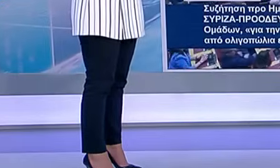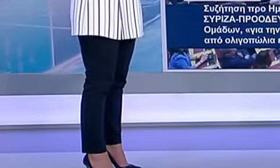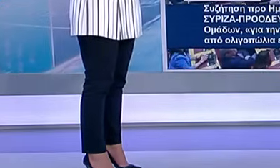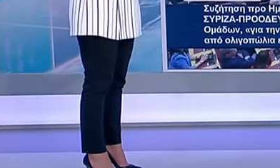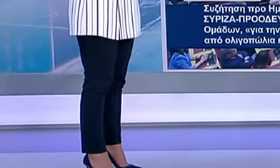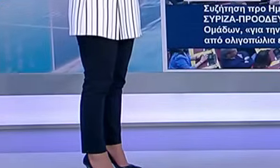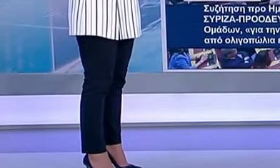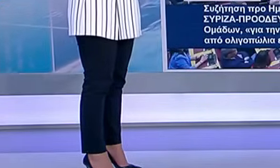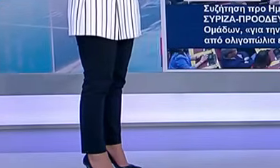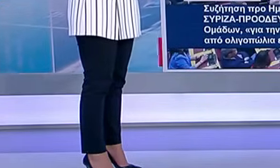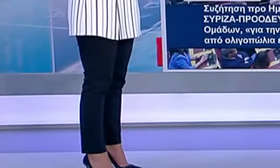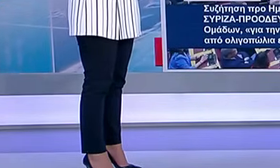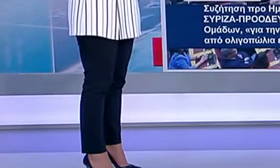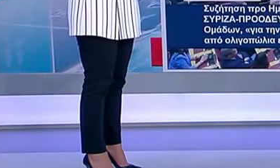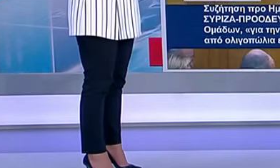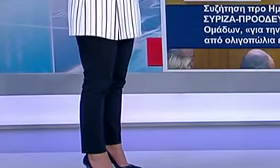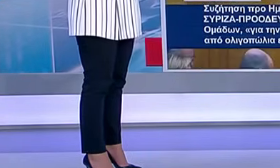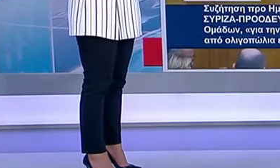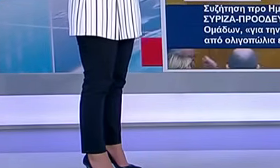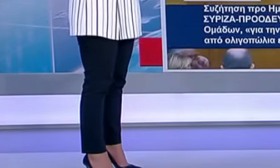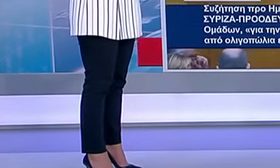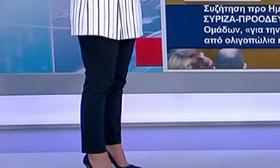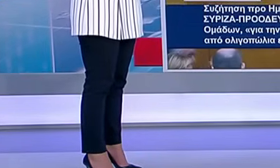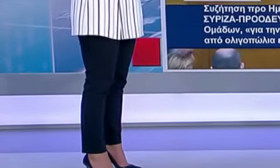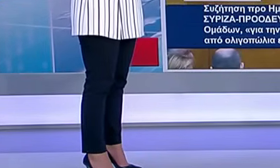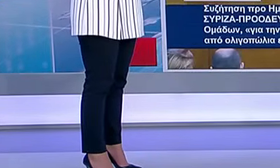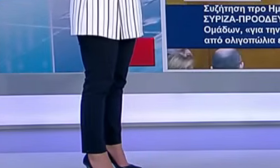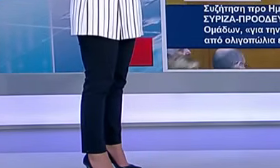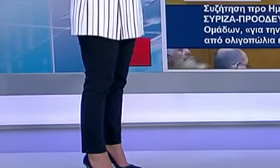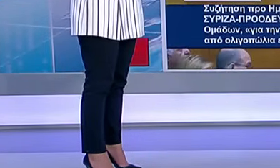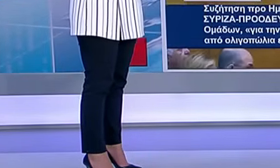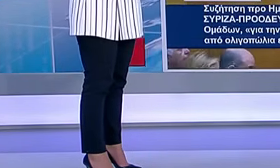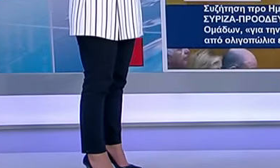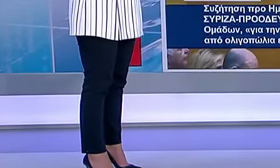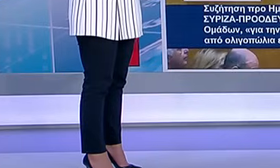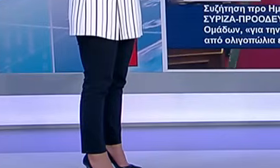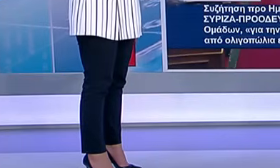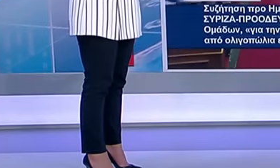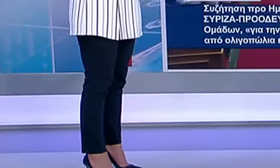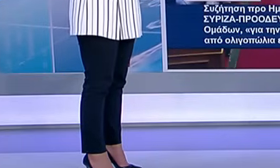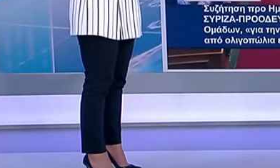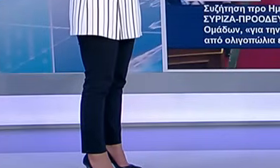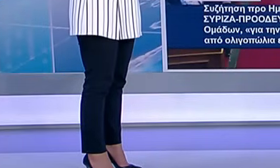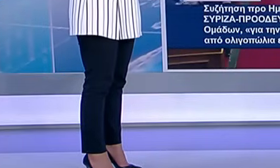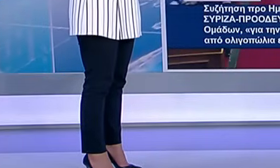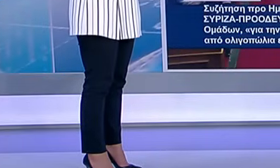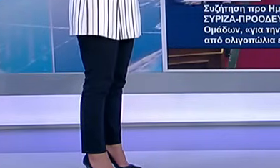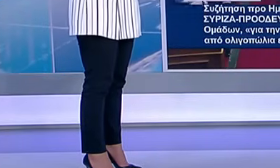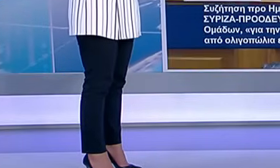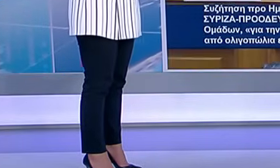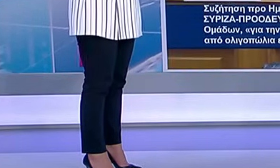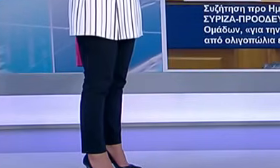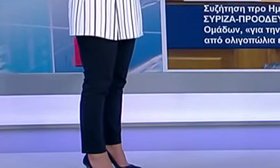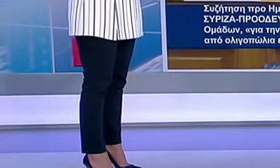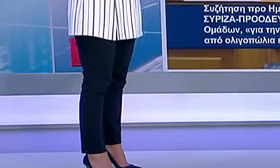αξιωματική αντιπολίτευση έχει ξεπεράσει πλέον κάθε όριο. Χαρακτηριστικά σημείωναν ότι η τακτική των ακοστολόγητων μέτρων είναι γνωστή,